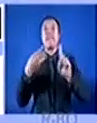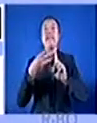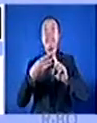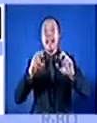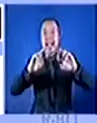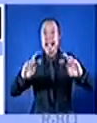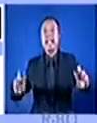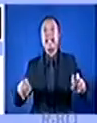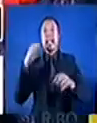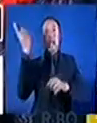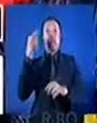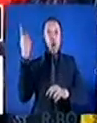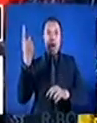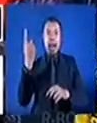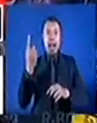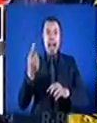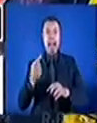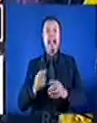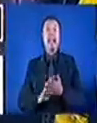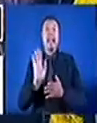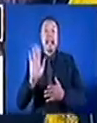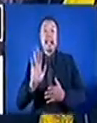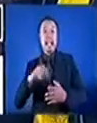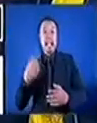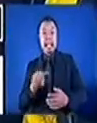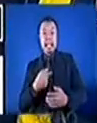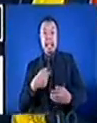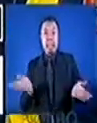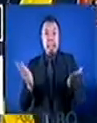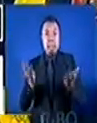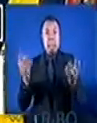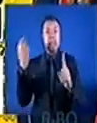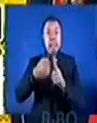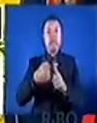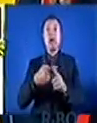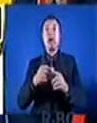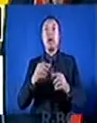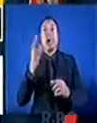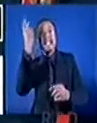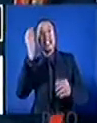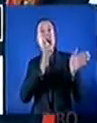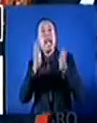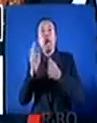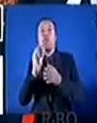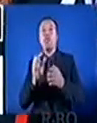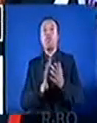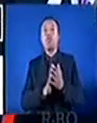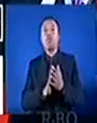Nasional. Dan kami juga akan memaksimalkan rencana